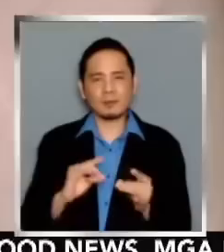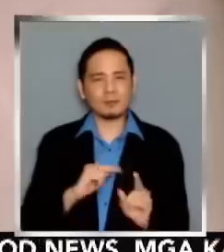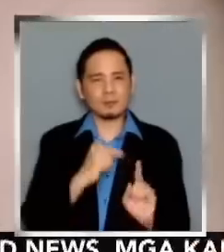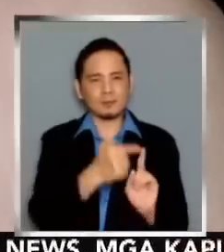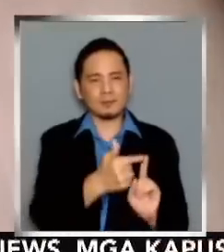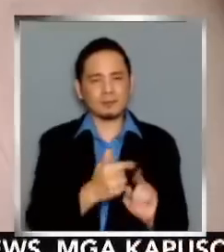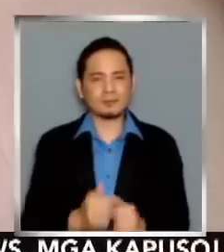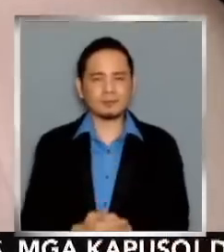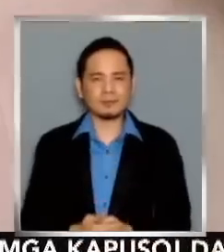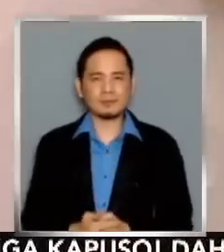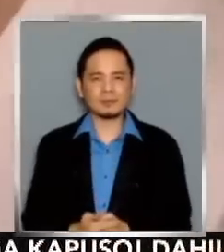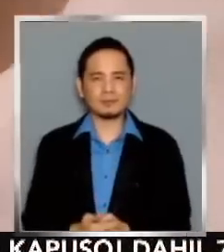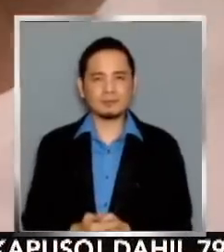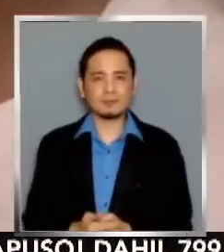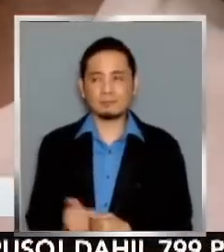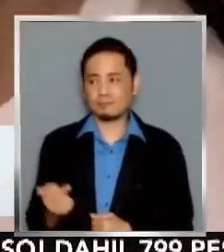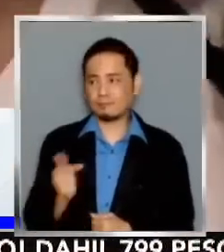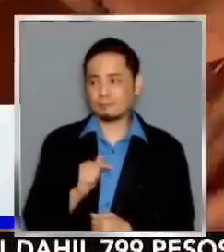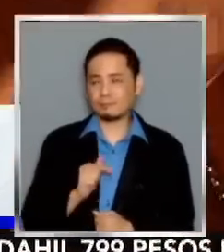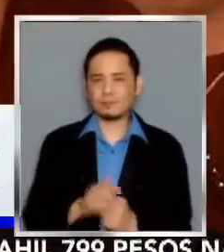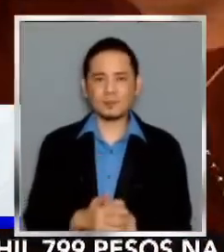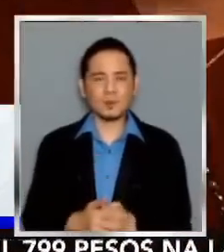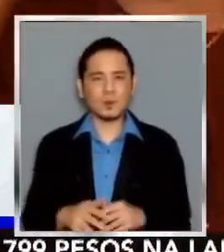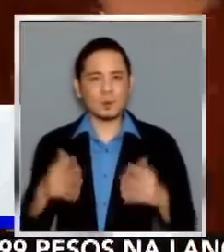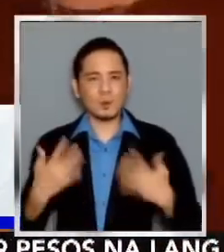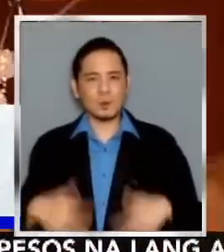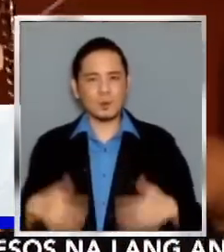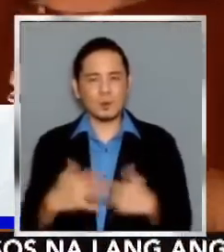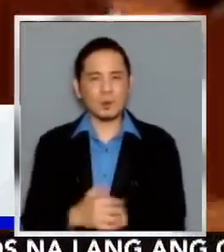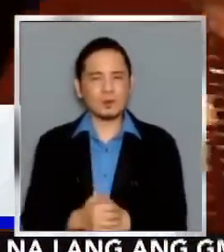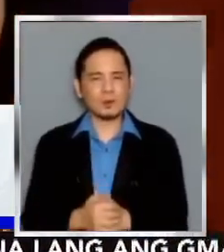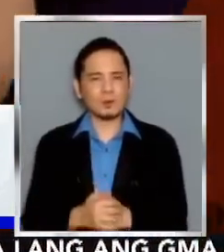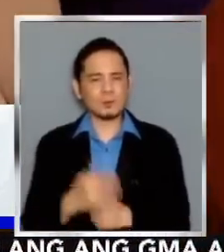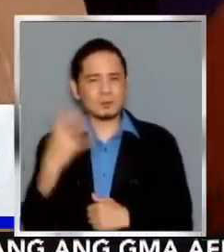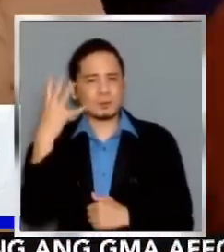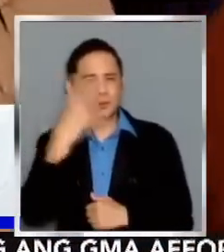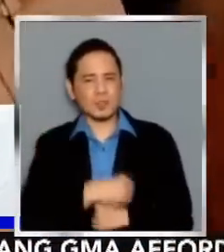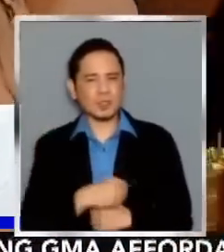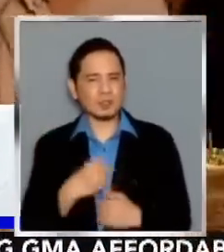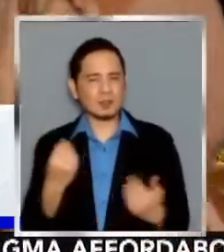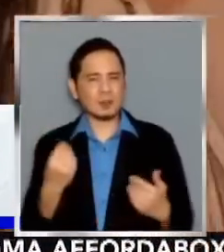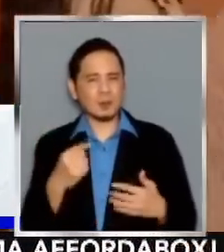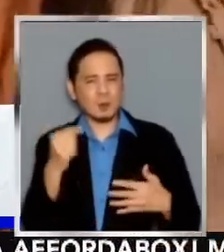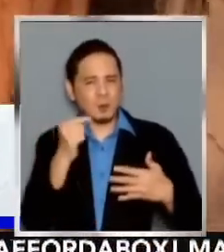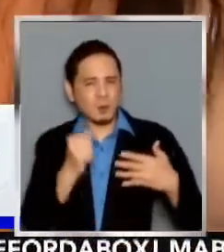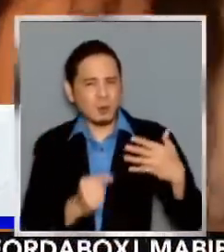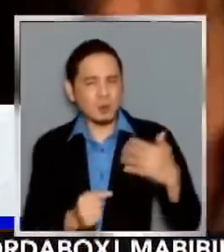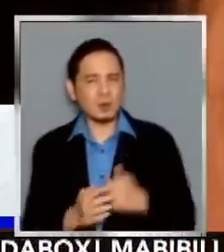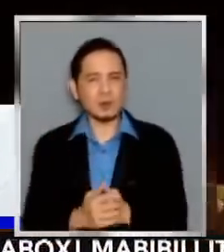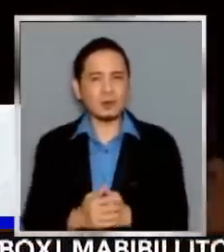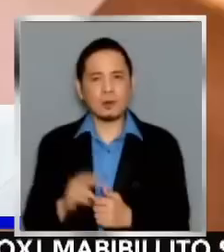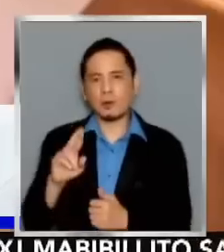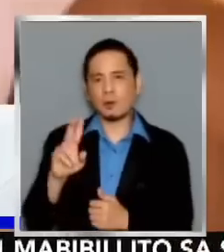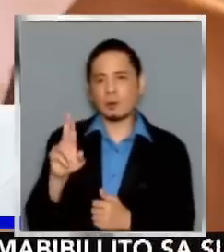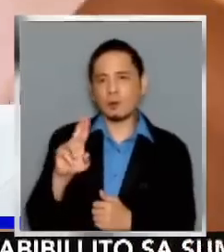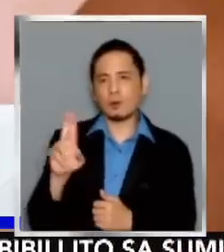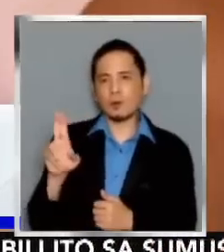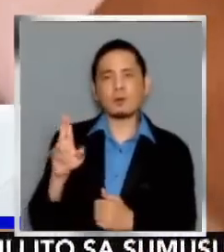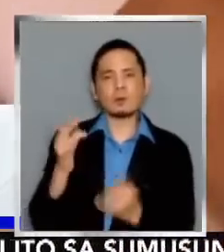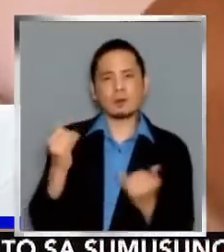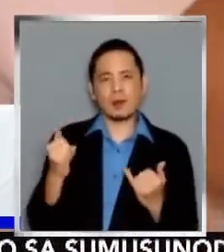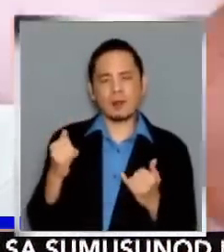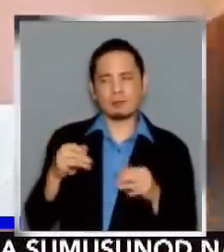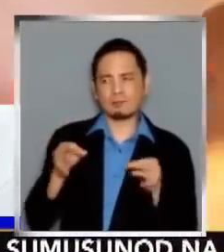Aggressive, gritty, and passionate. Ganito ilarawan ni Lulu Madrid ang feels ngayong 25 years old na siya. Hindi